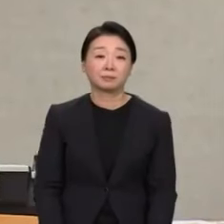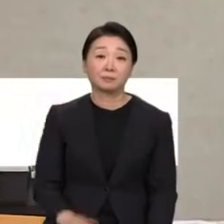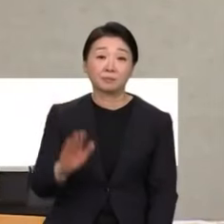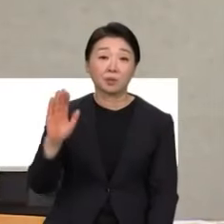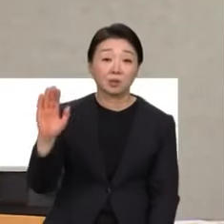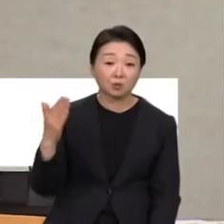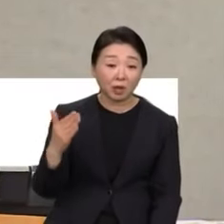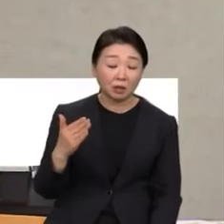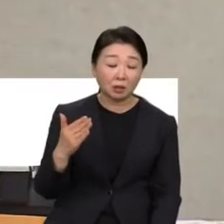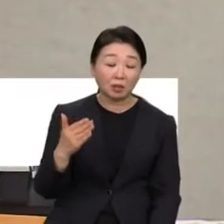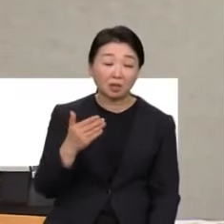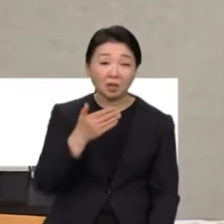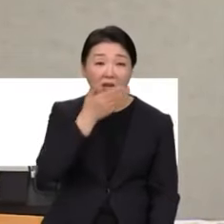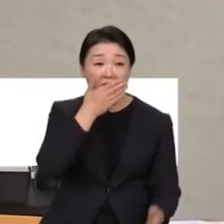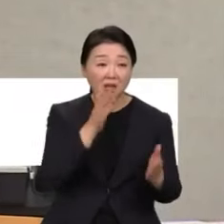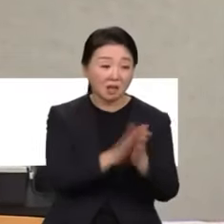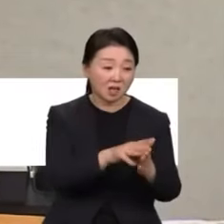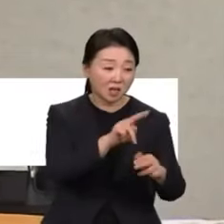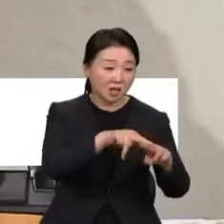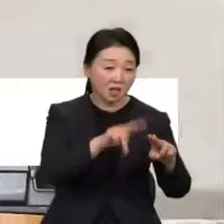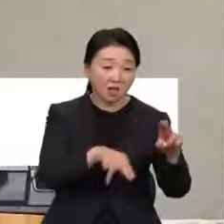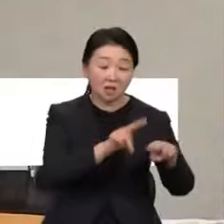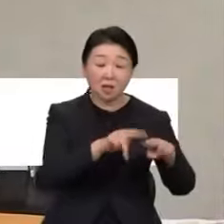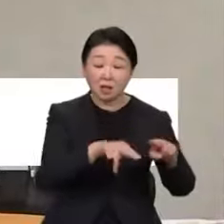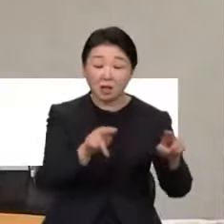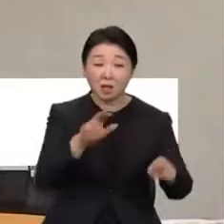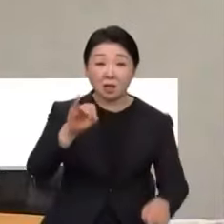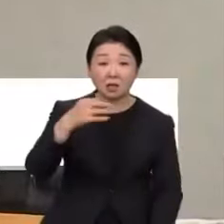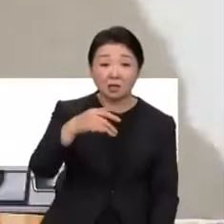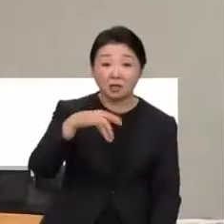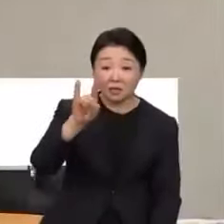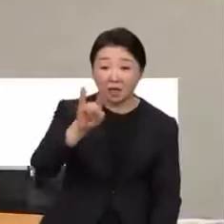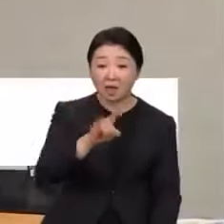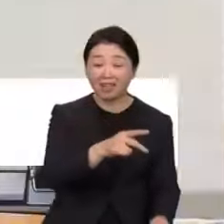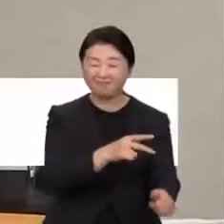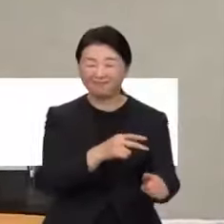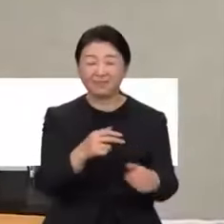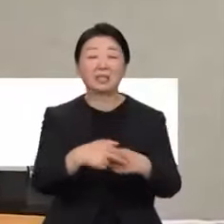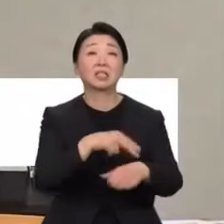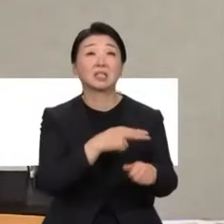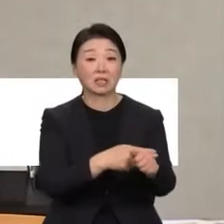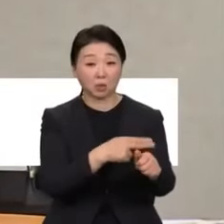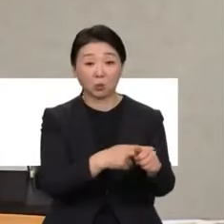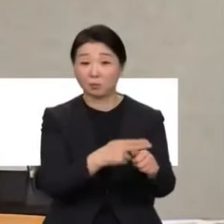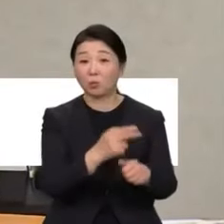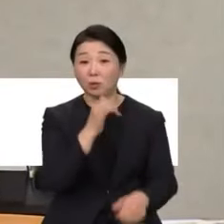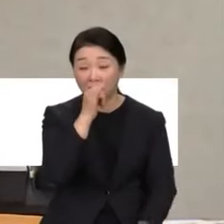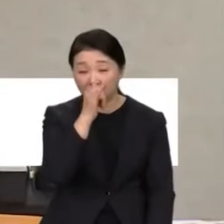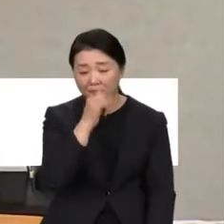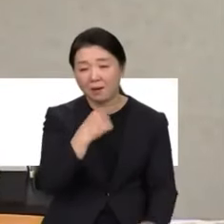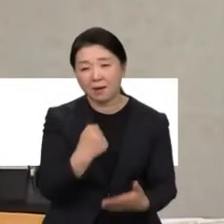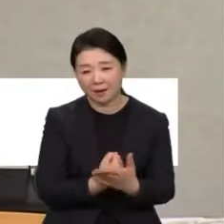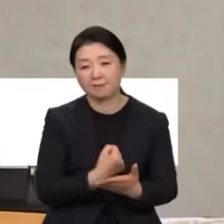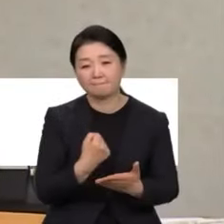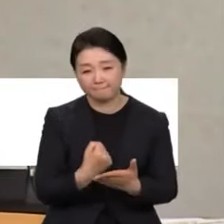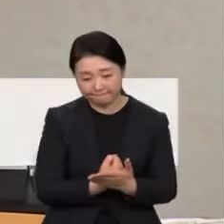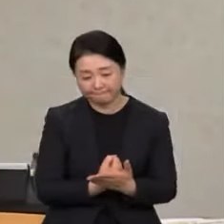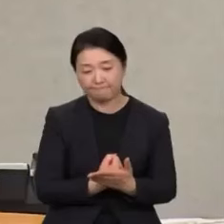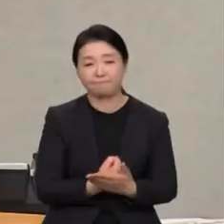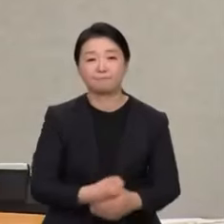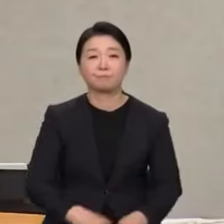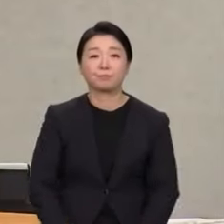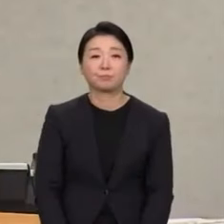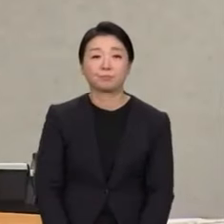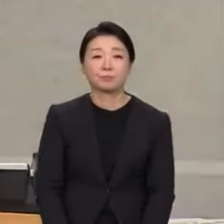최근에는 집단 사직 의사를 표시한 의대 교수님들도 계십니다. 매우 안타깝고